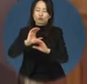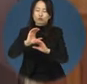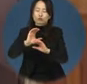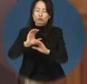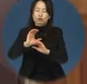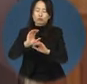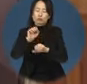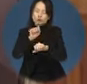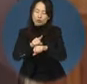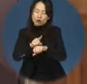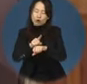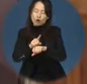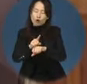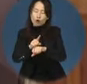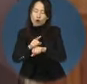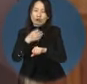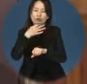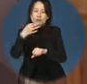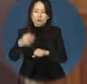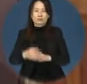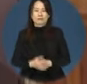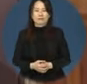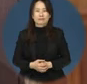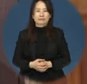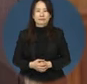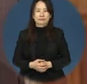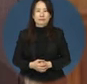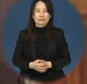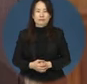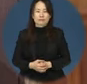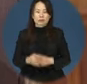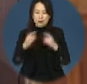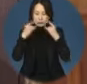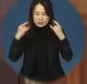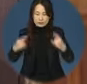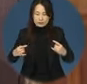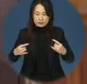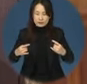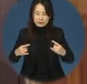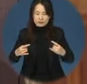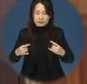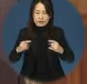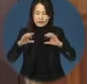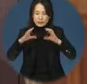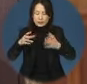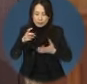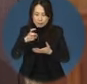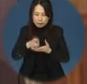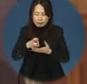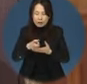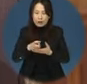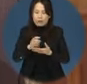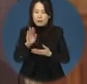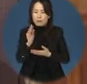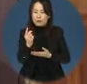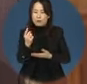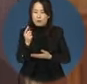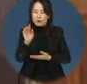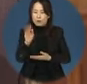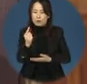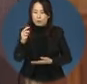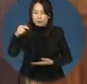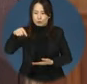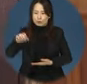경우에는 좋냐 현장성 이라고 말해도 될 거 같습니다 그런데 이제 프랑스 같은 경우엔 헌법 원칙으로 도 보 청사의 원채 해 놓은 이유가